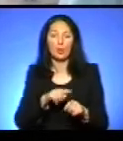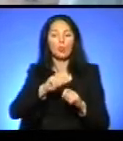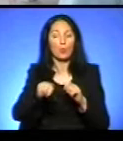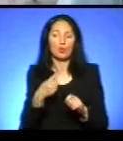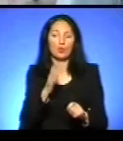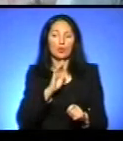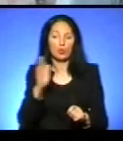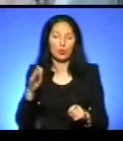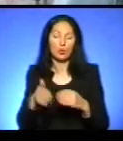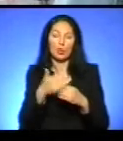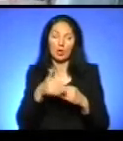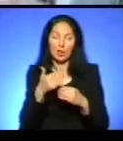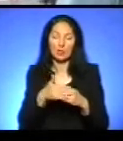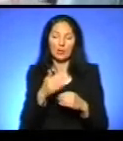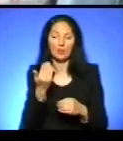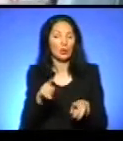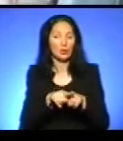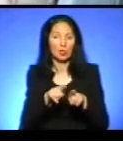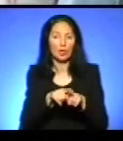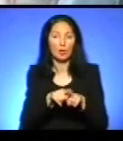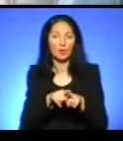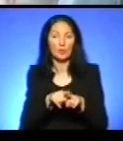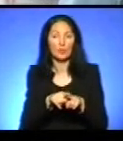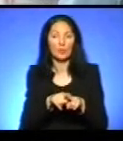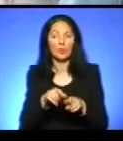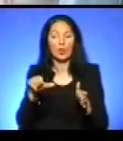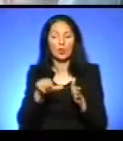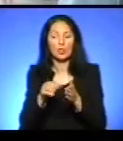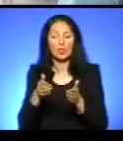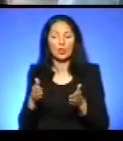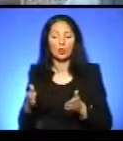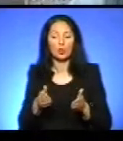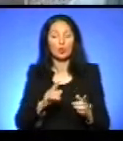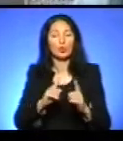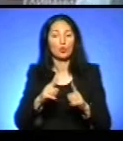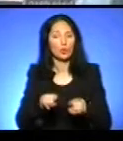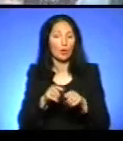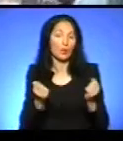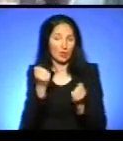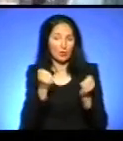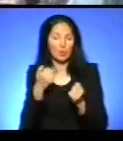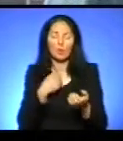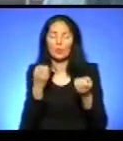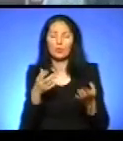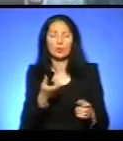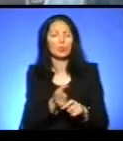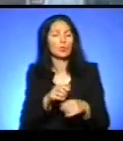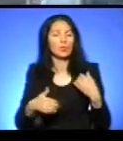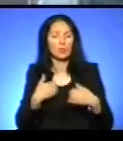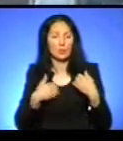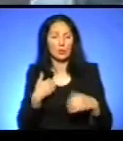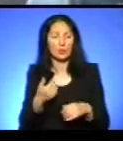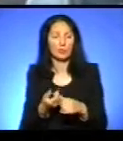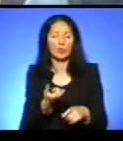будуть каратися. І просто помітьте, ви такий же самий учасник дорожнього руху, як і водій. Просто дуже спішив, форс-мажор. Дуже отримав